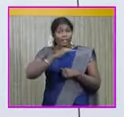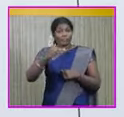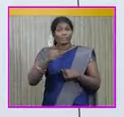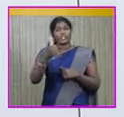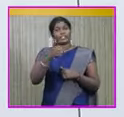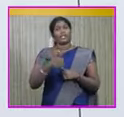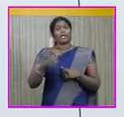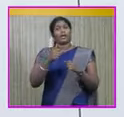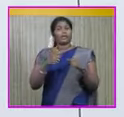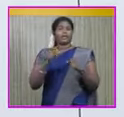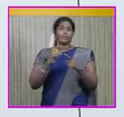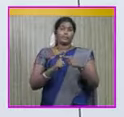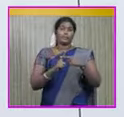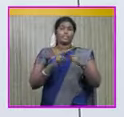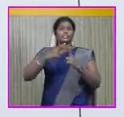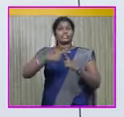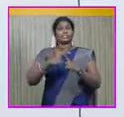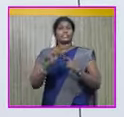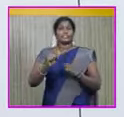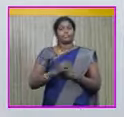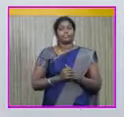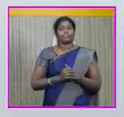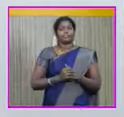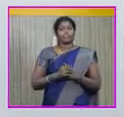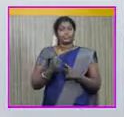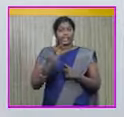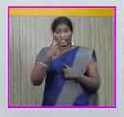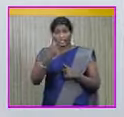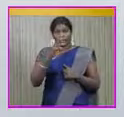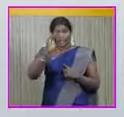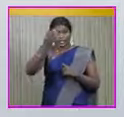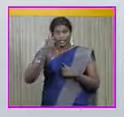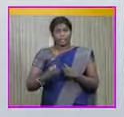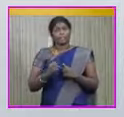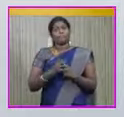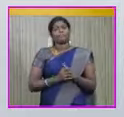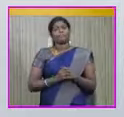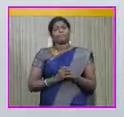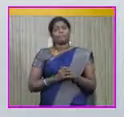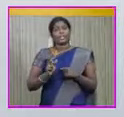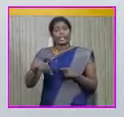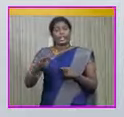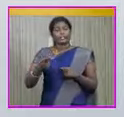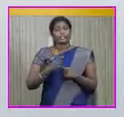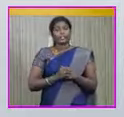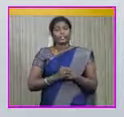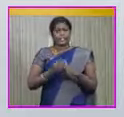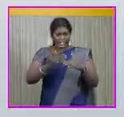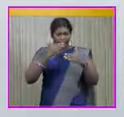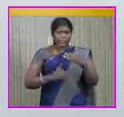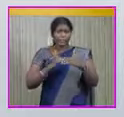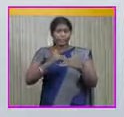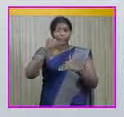6/6+X. இது என்ன பண்ணலாம், நம்ம ரெண்டாவது மதிப்பாக எடுத்து வைக்கலாம். அடுத்தது அடிப்பக்கமும் மேற்பக்கமும்